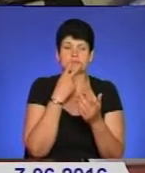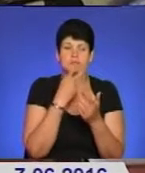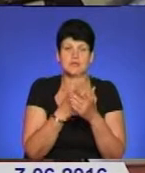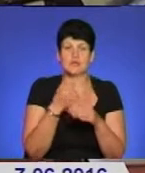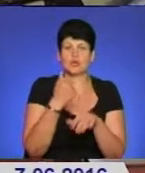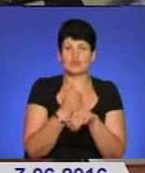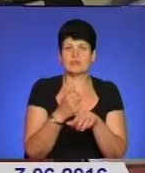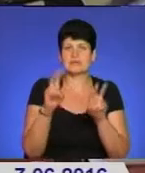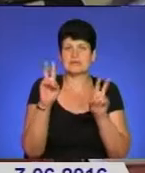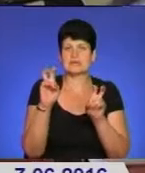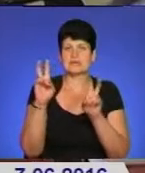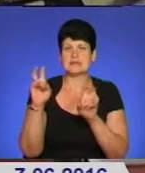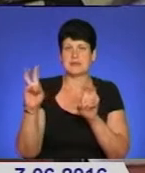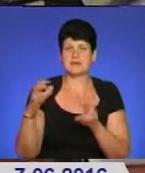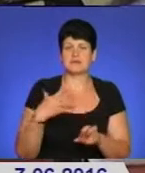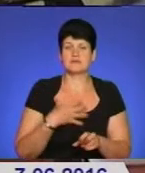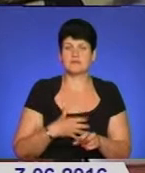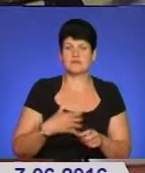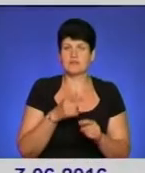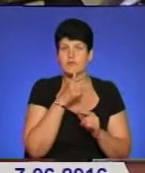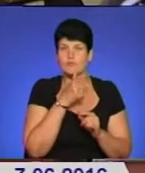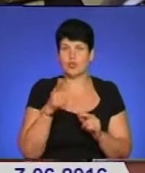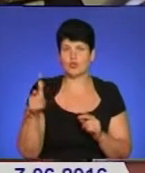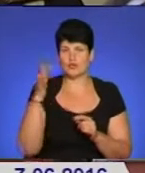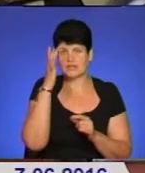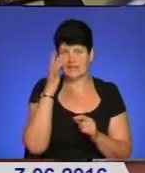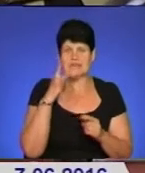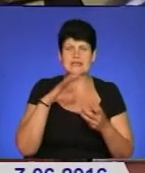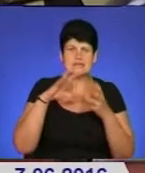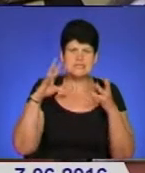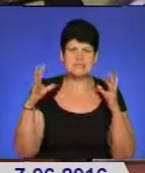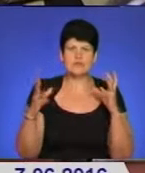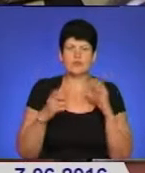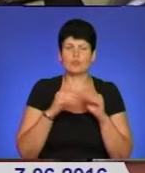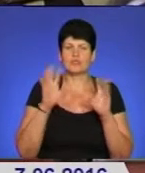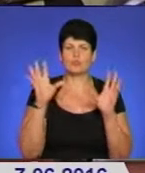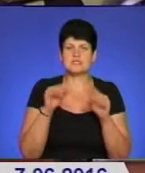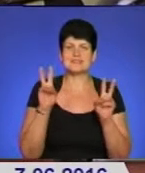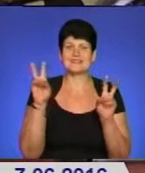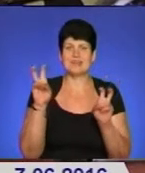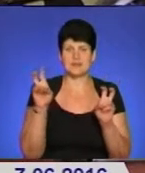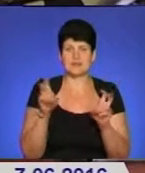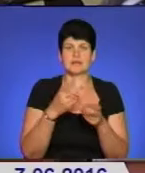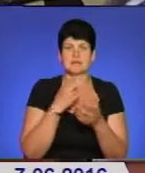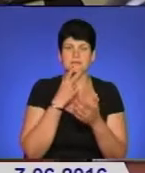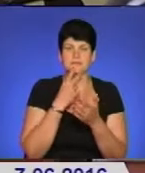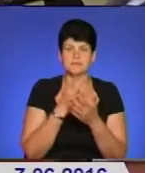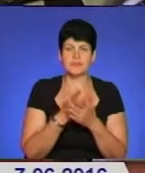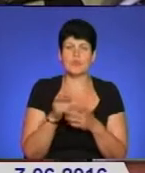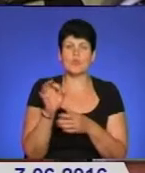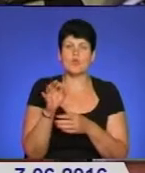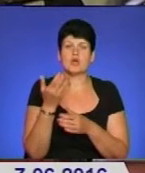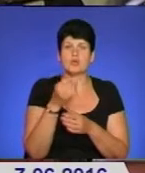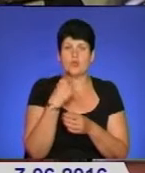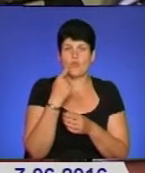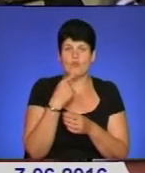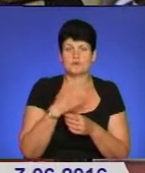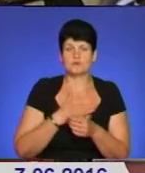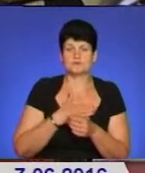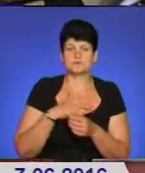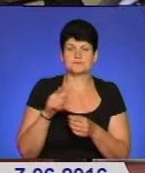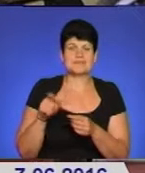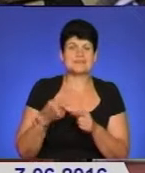основних тематиках, які будуть актуальними впродовж літа. Загалом усі теми, які ми піднімаємо і про які ми говоримо з нашими